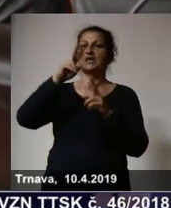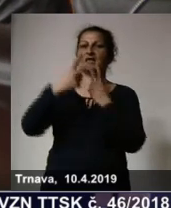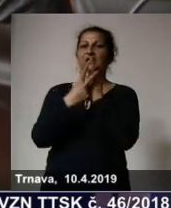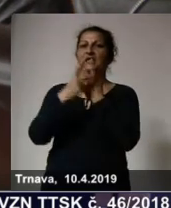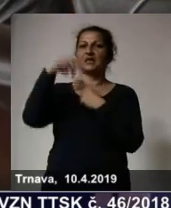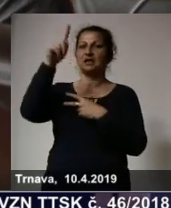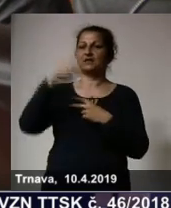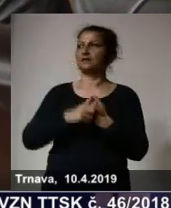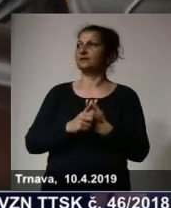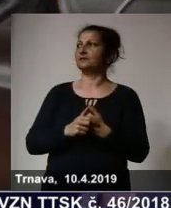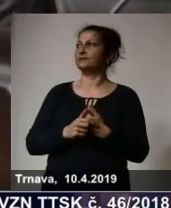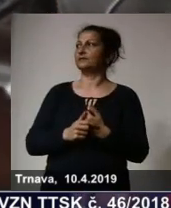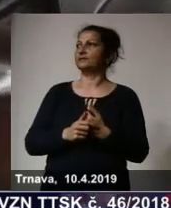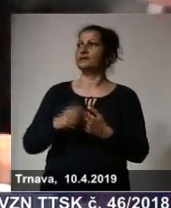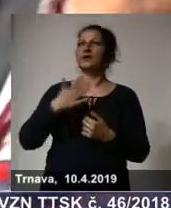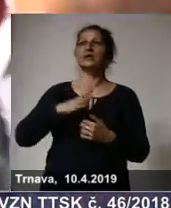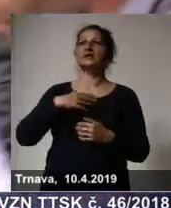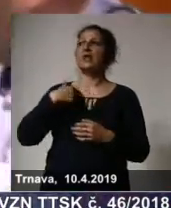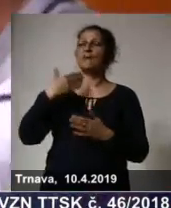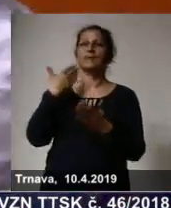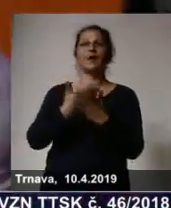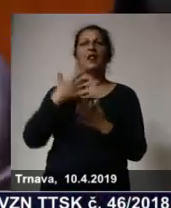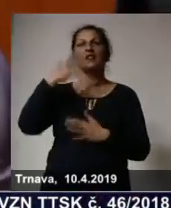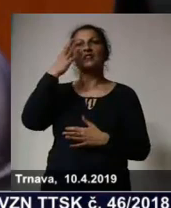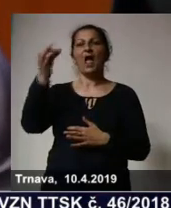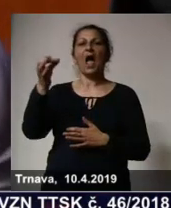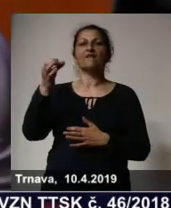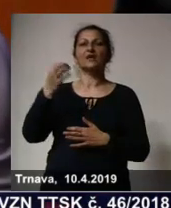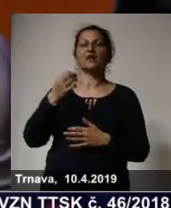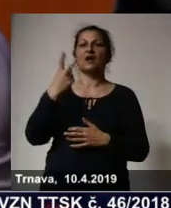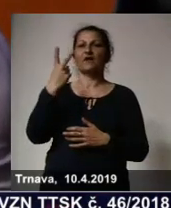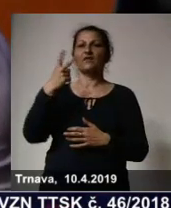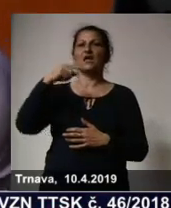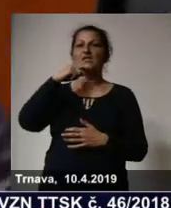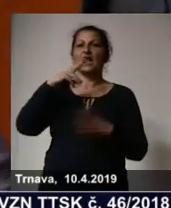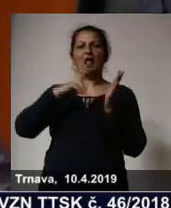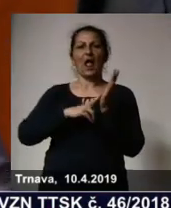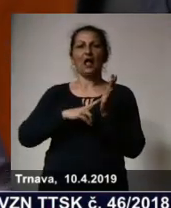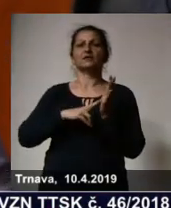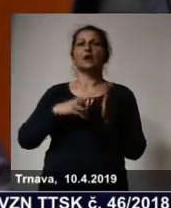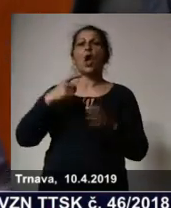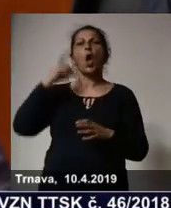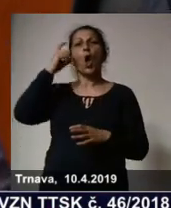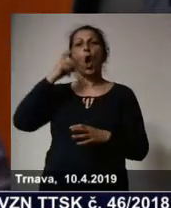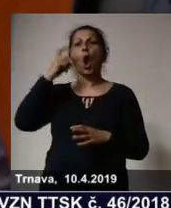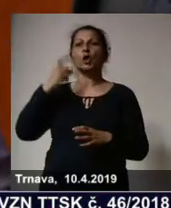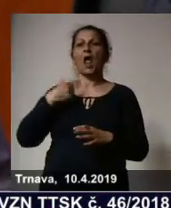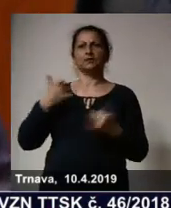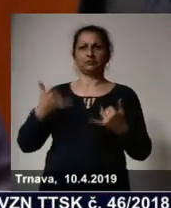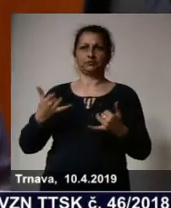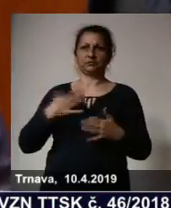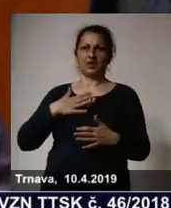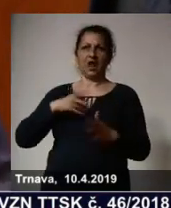na doplnenie textu do VZN. Touto dodačnou schémou chceme podporiť čo najširšie spektrum organizácií pôsobiacich v našom